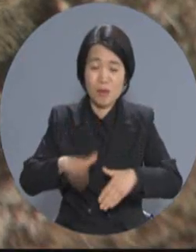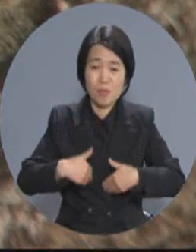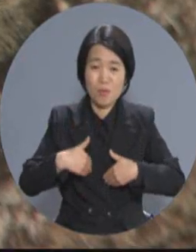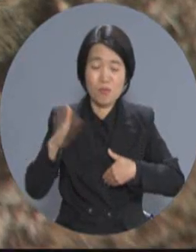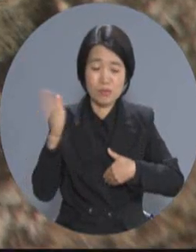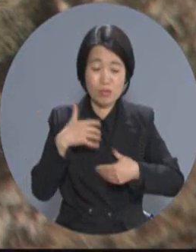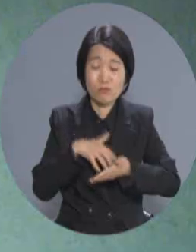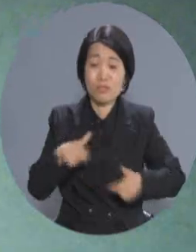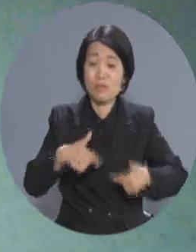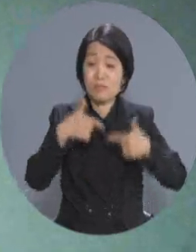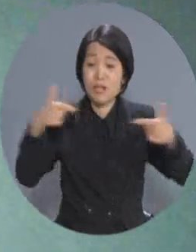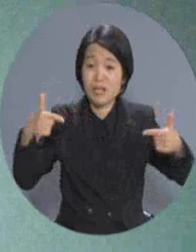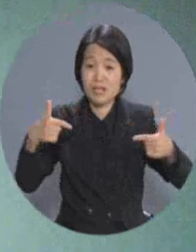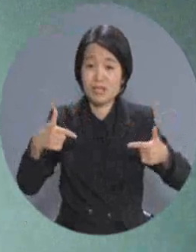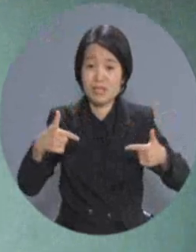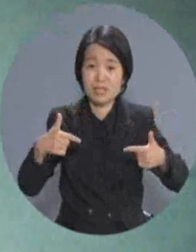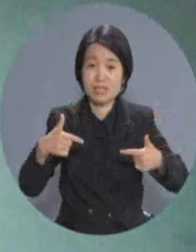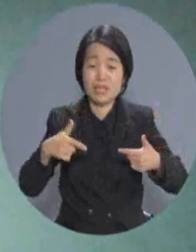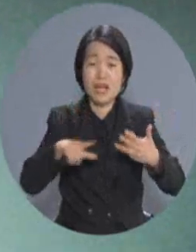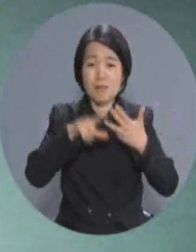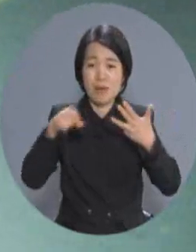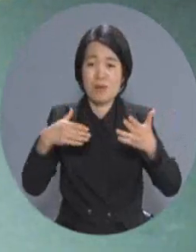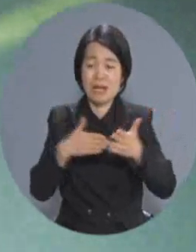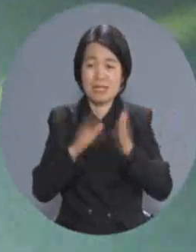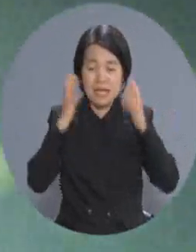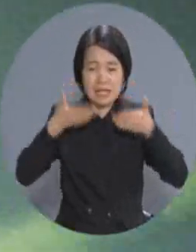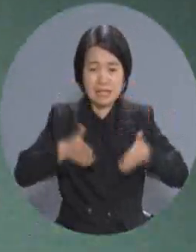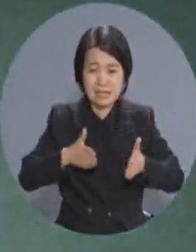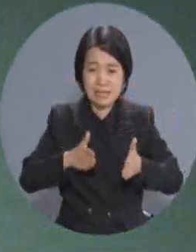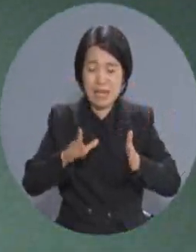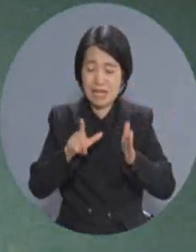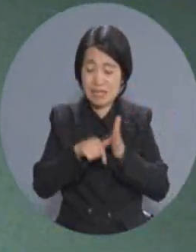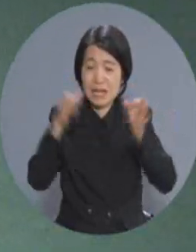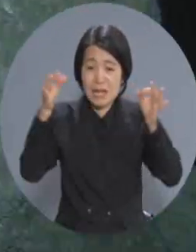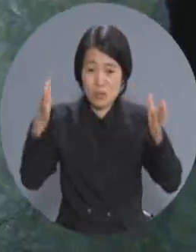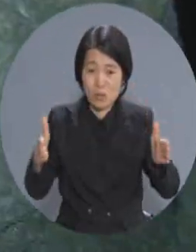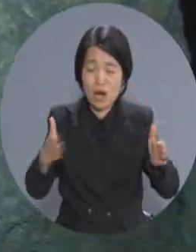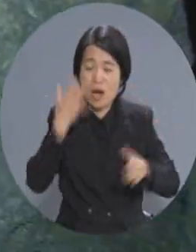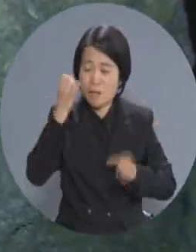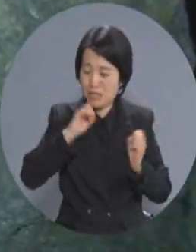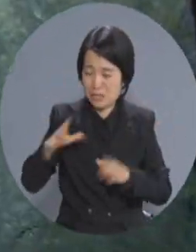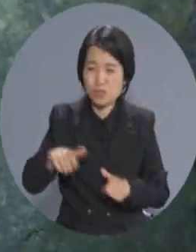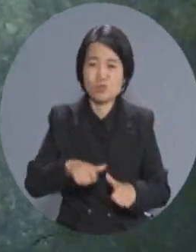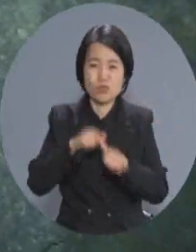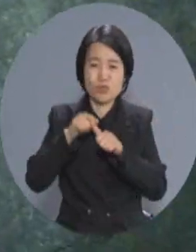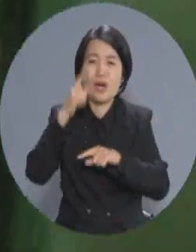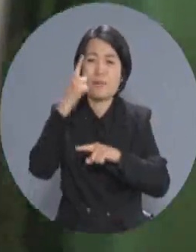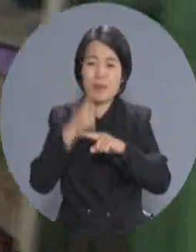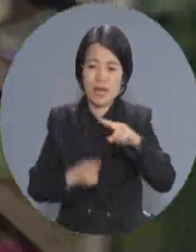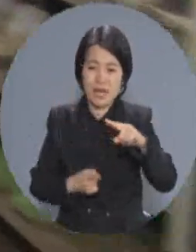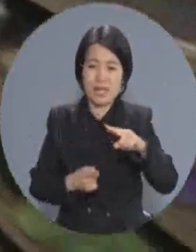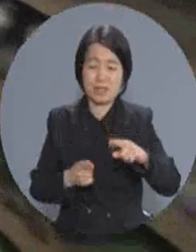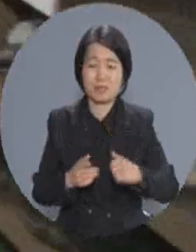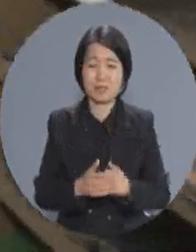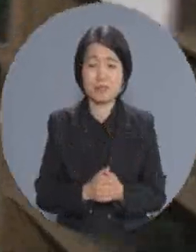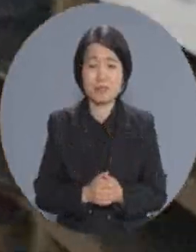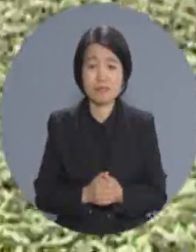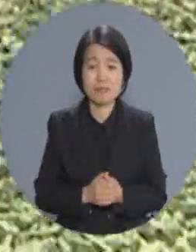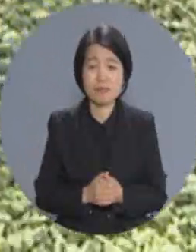봄부터 늘기 시작되는데 주로 8월까지 번식기간 동안에는 어미를 잃고 구조된 경우가 절반 가까이 차지합니다